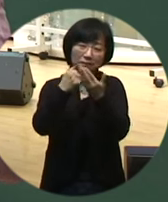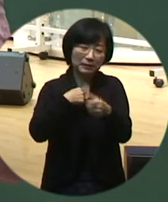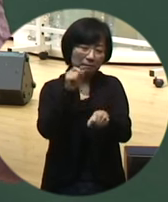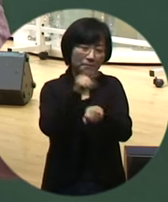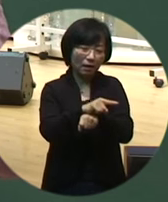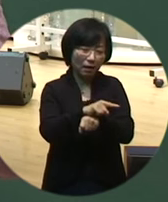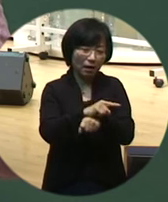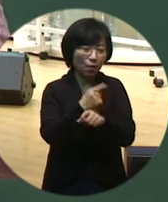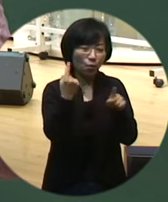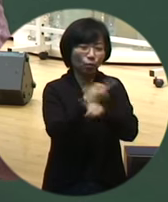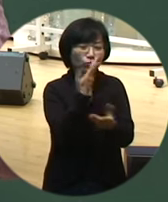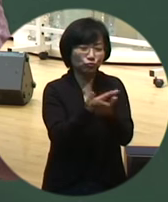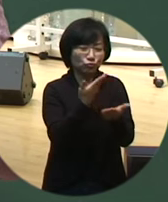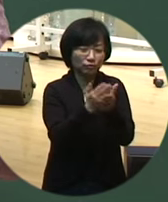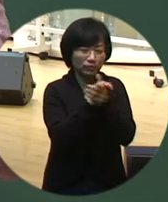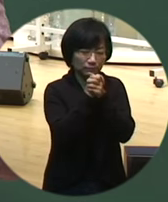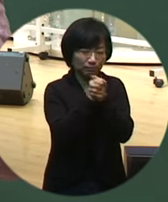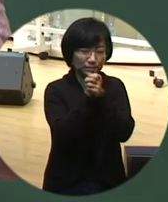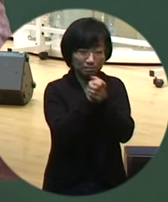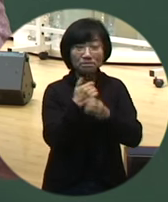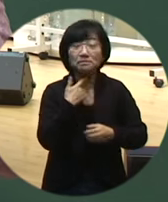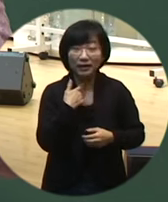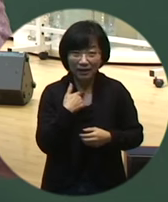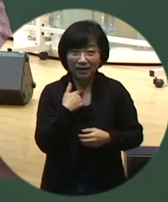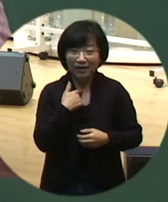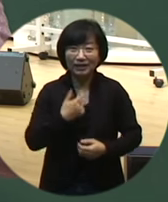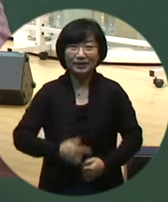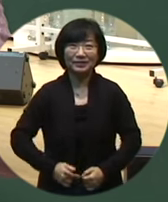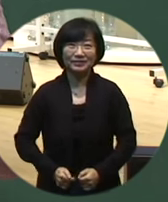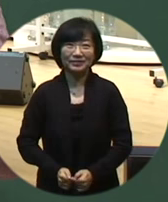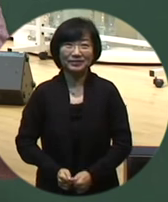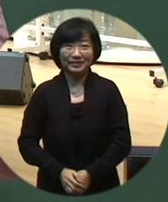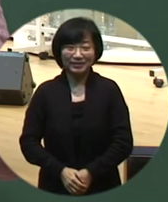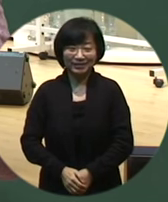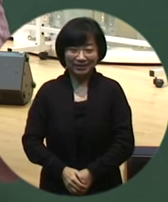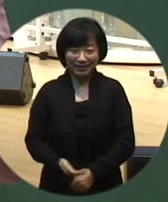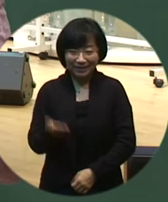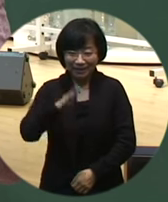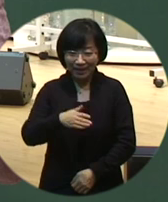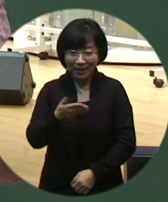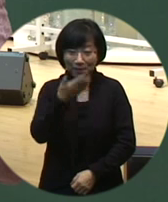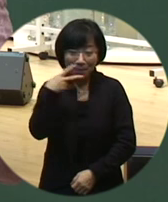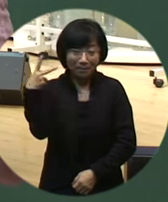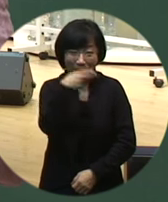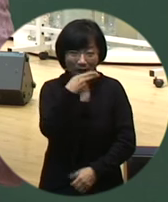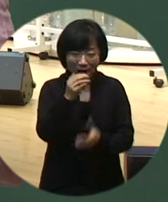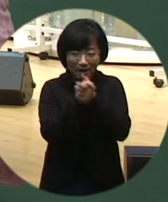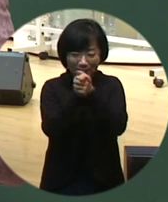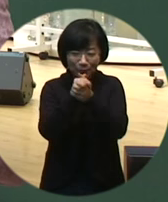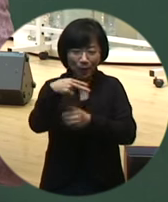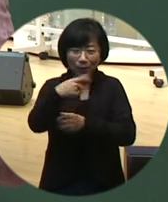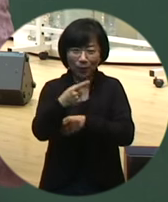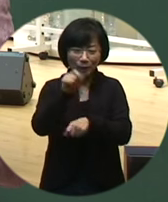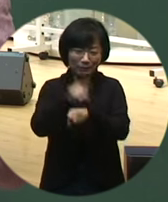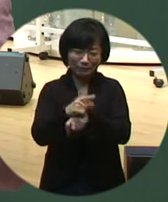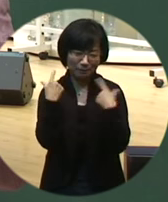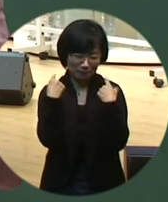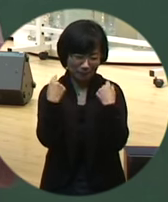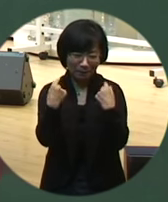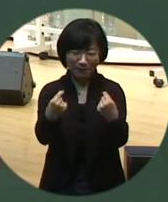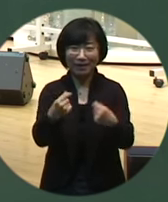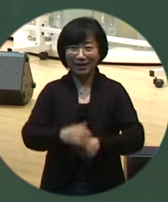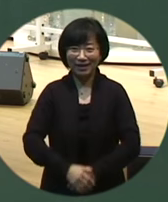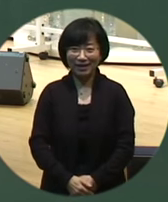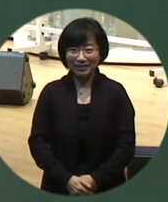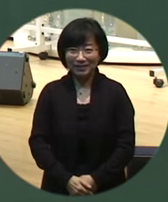to restrain my temper, I fasted and prayed. 성질은 금식한다고 없어지는 게 아니더만요. But I realized your temper doesn't just go away and it's not